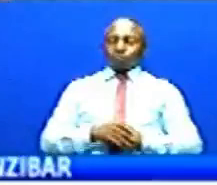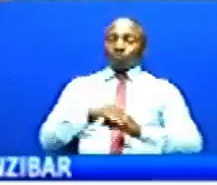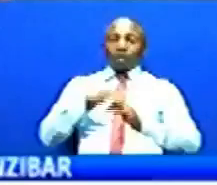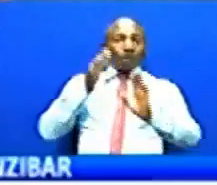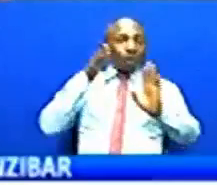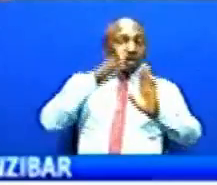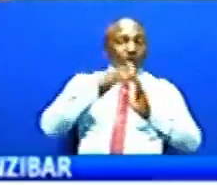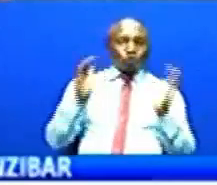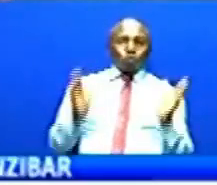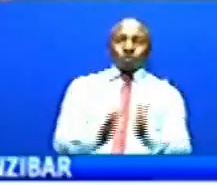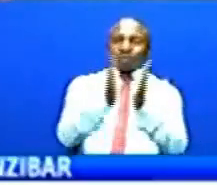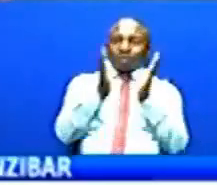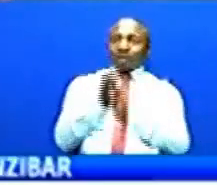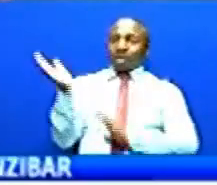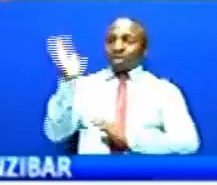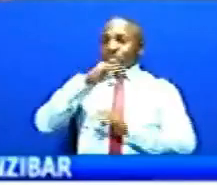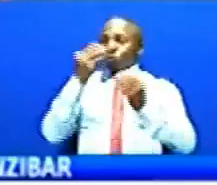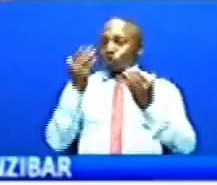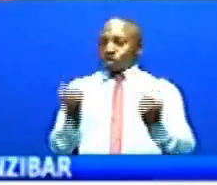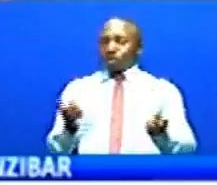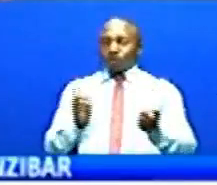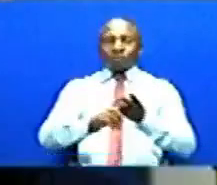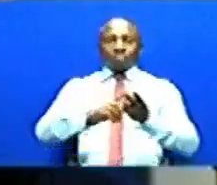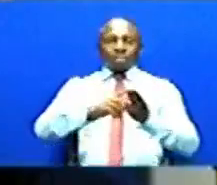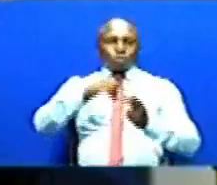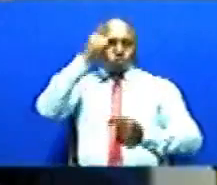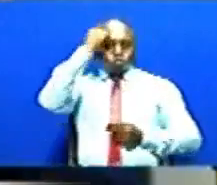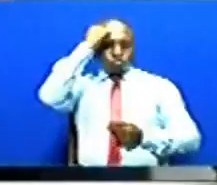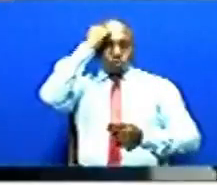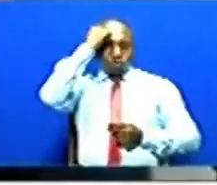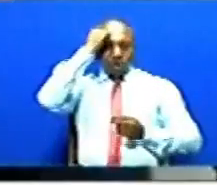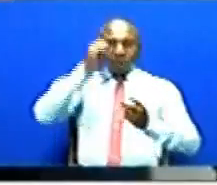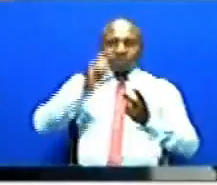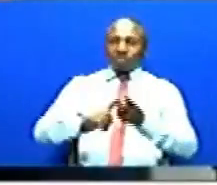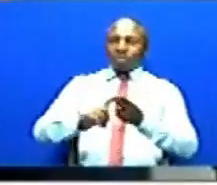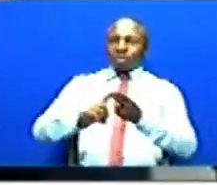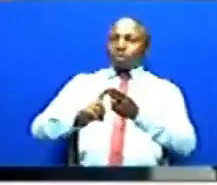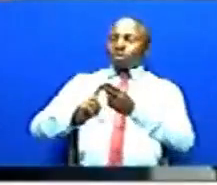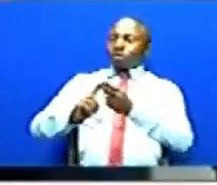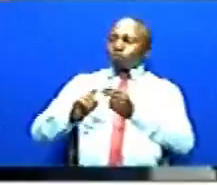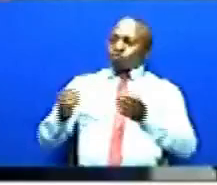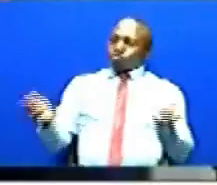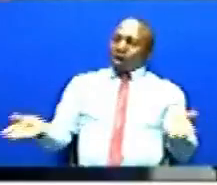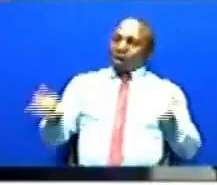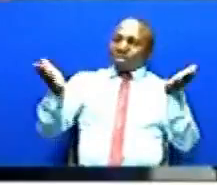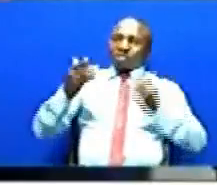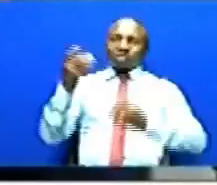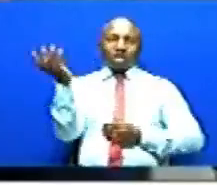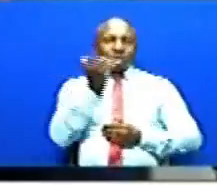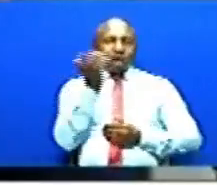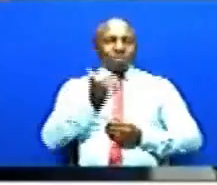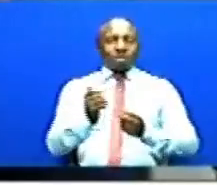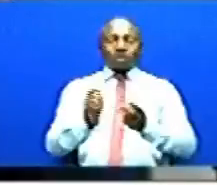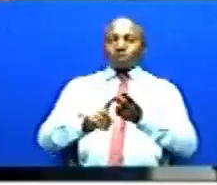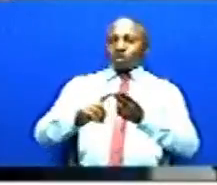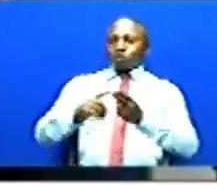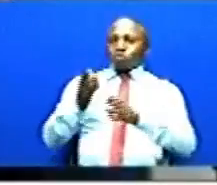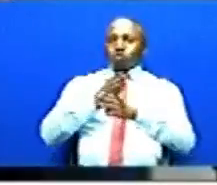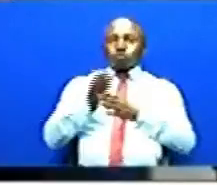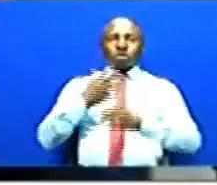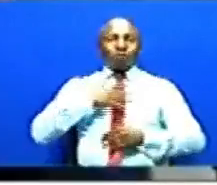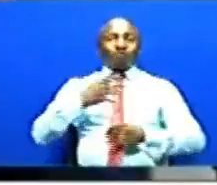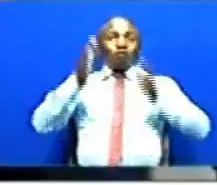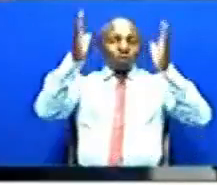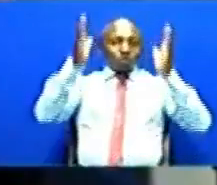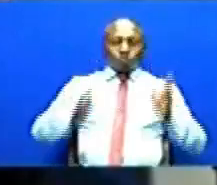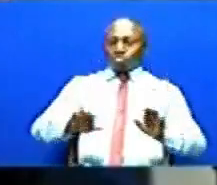Madhumuni ya kuadhimisha siku hii ni kuikumbusha na kushajiisha jamii kwa kifua kikuu